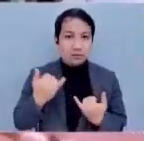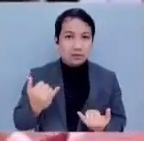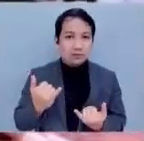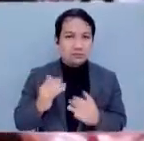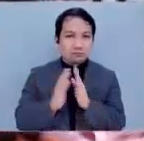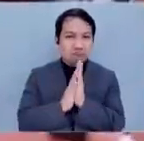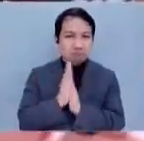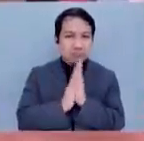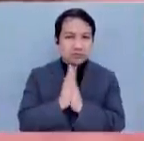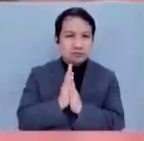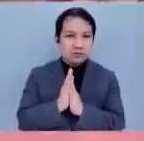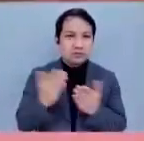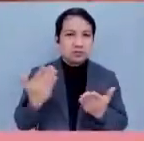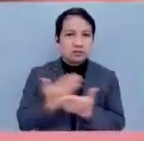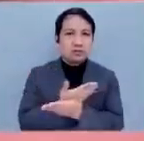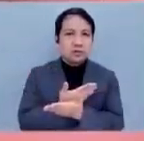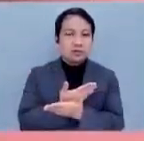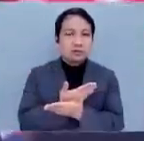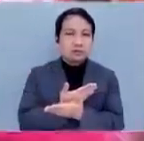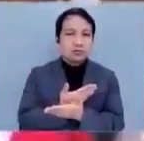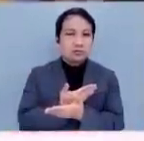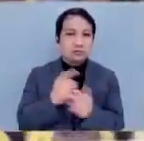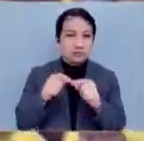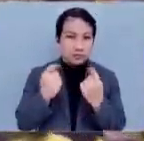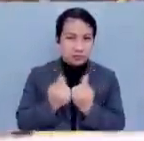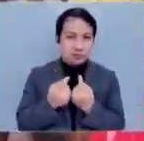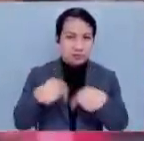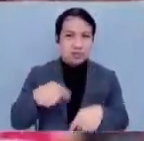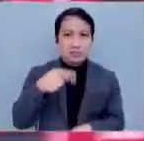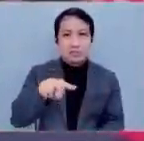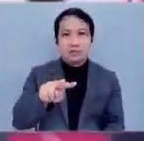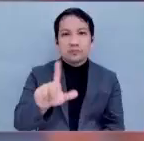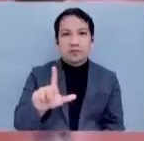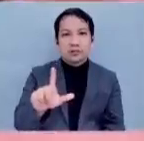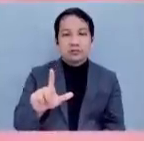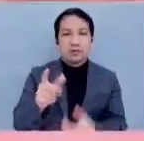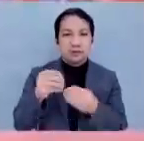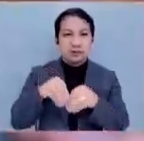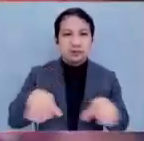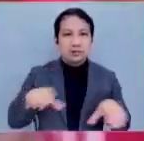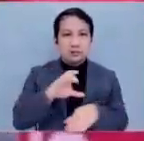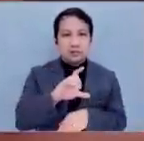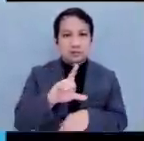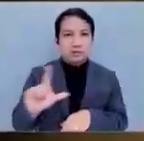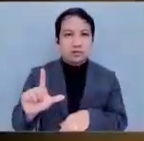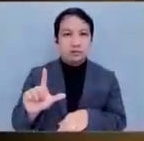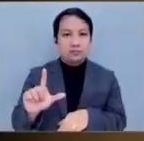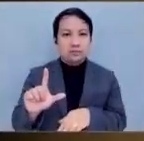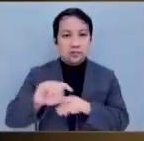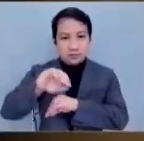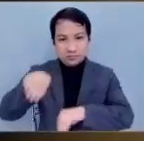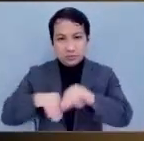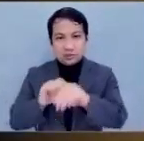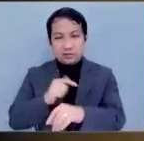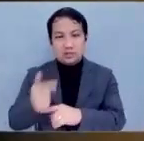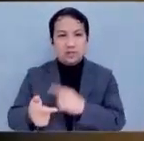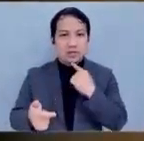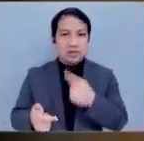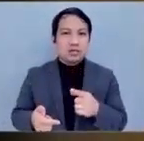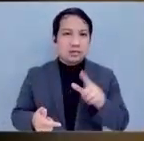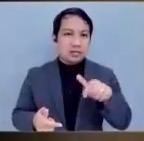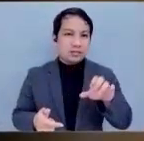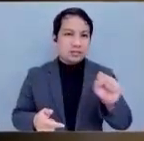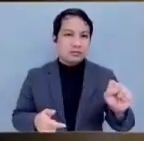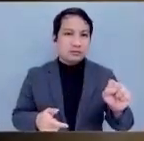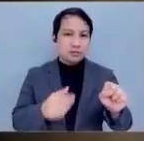siya sa bagong kabanata niya sa PBL. Pero kung may nawala sa Creamline, may dalawa na magpapalit. Isa na dyan si Libero Denden